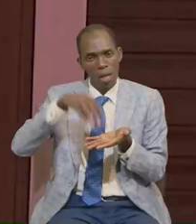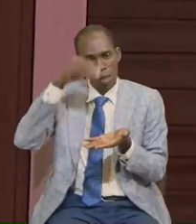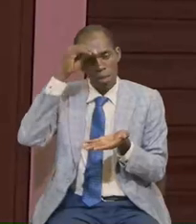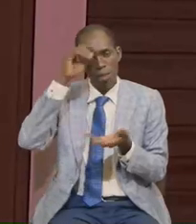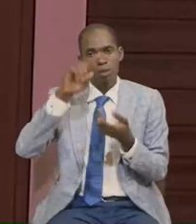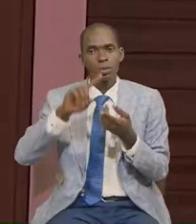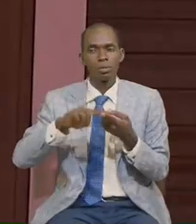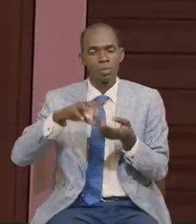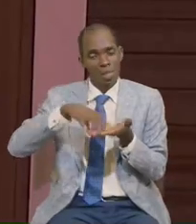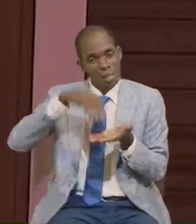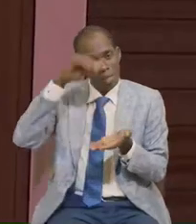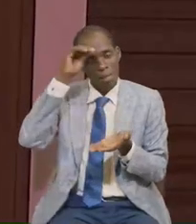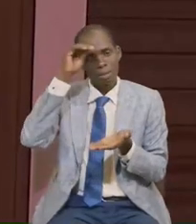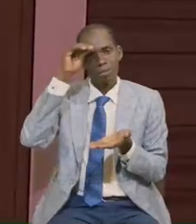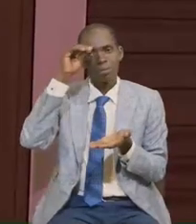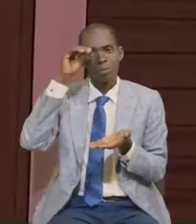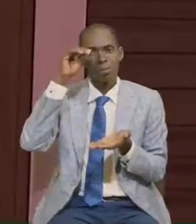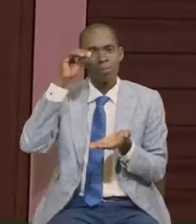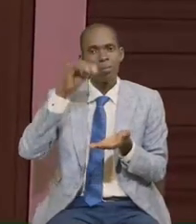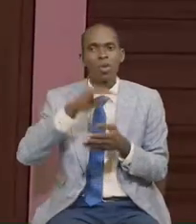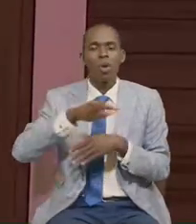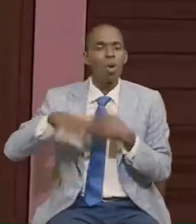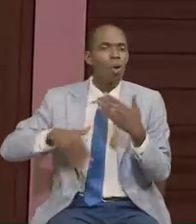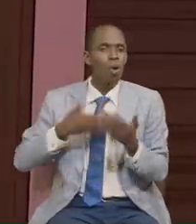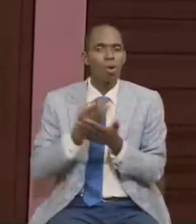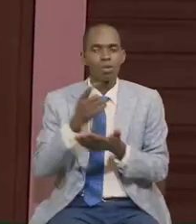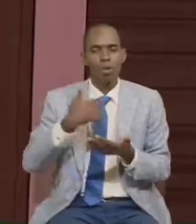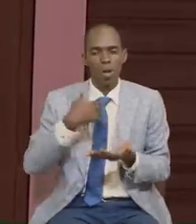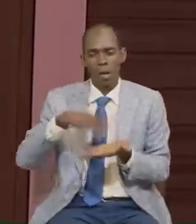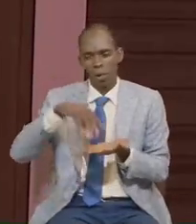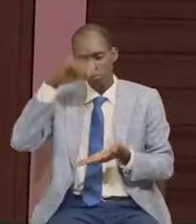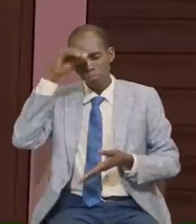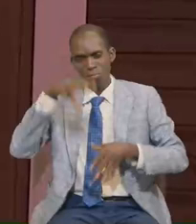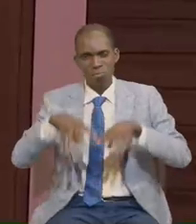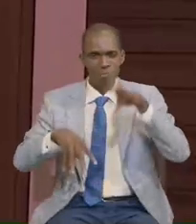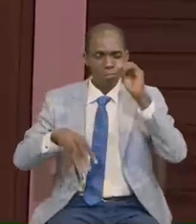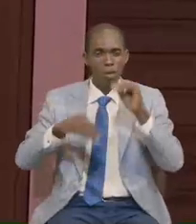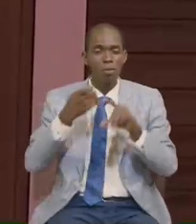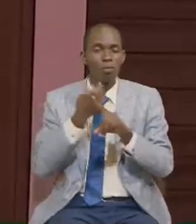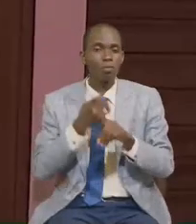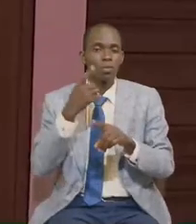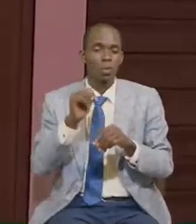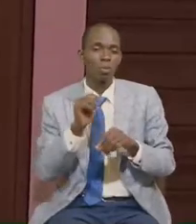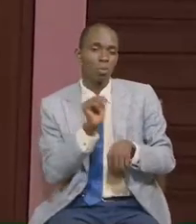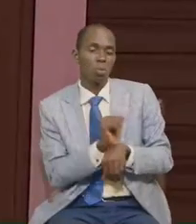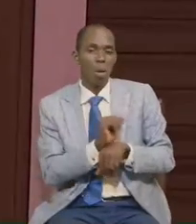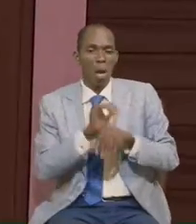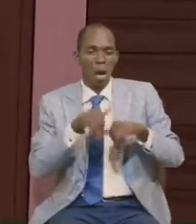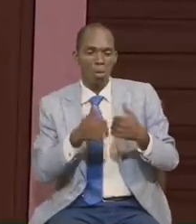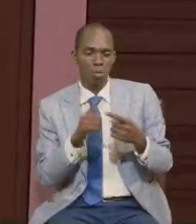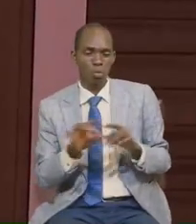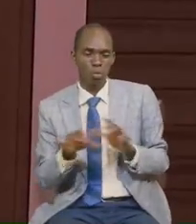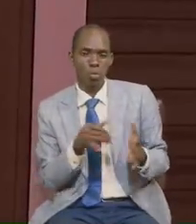apprennent tout ce que vous avez appris dans le monde, comment le faire, comment